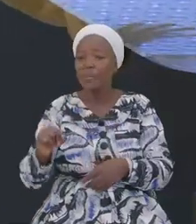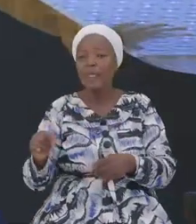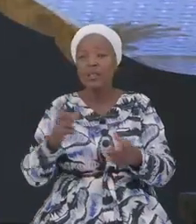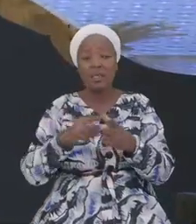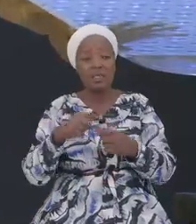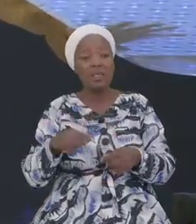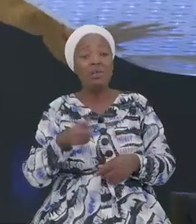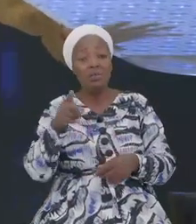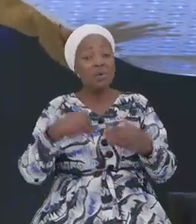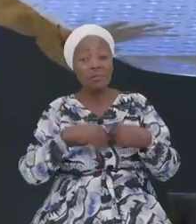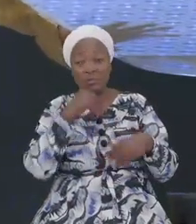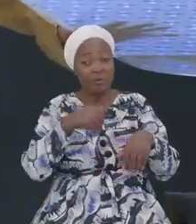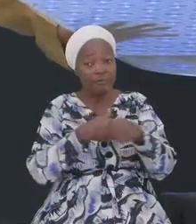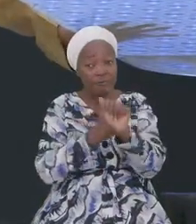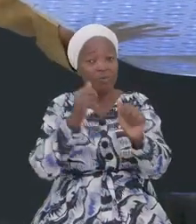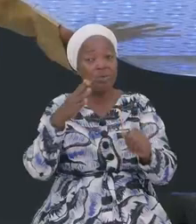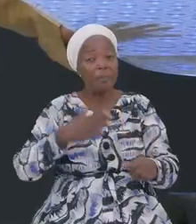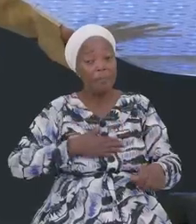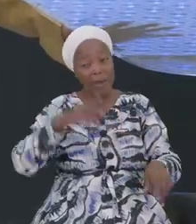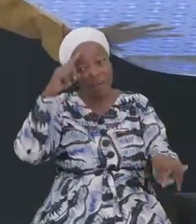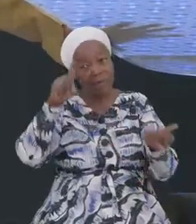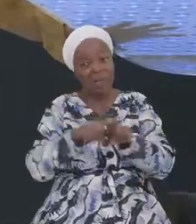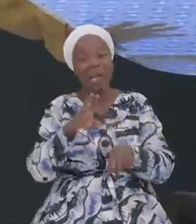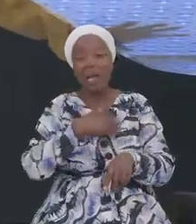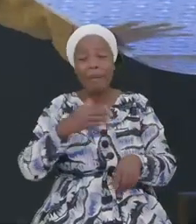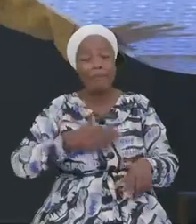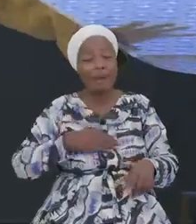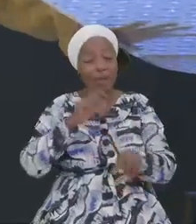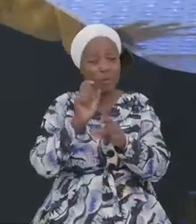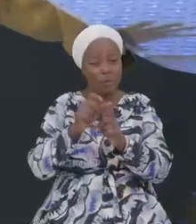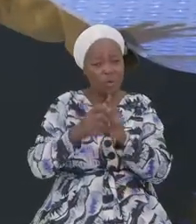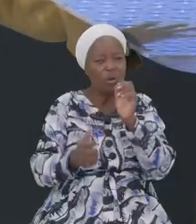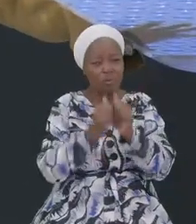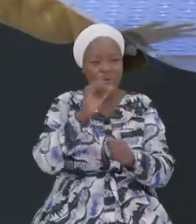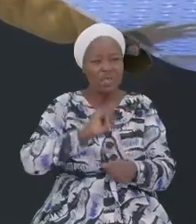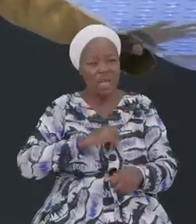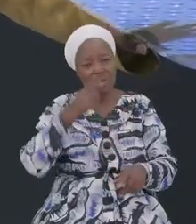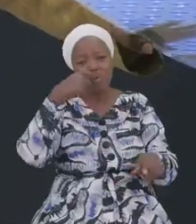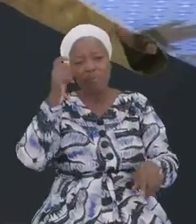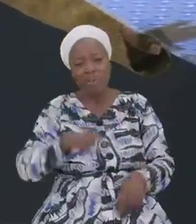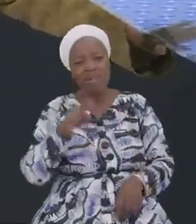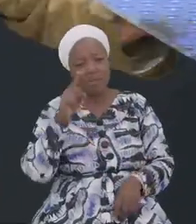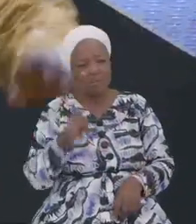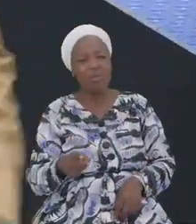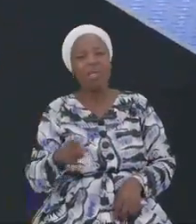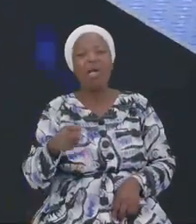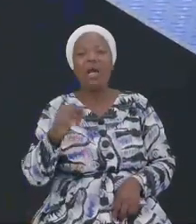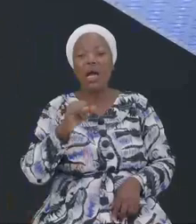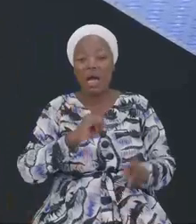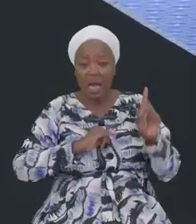prise. Il dit, tu n'as pas observé mon alliance et mes lois que je t'avais prescrites.